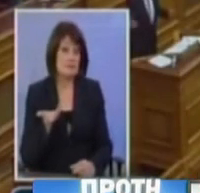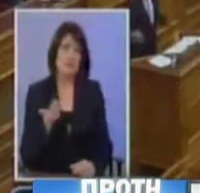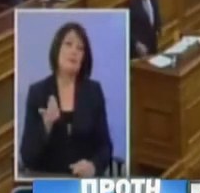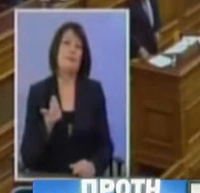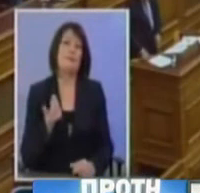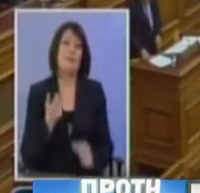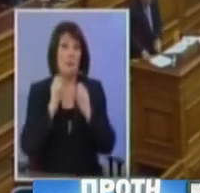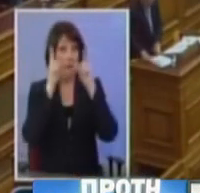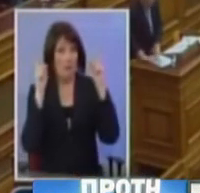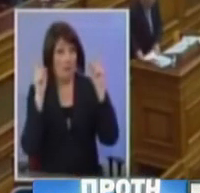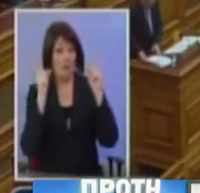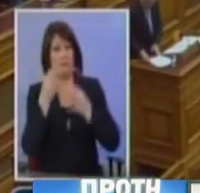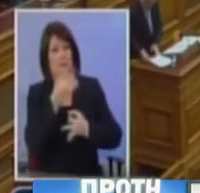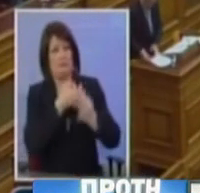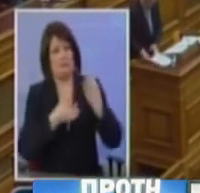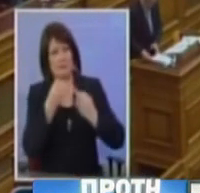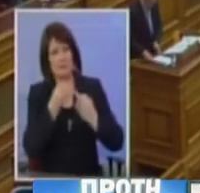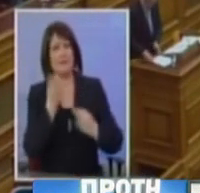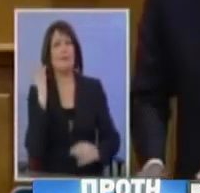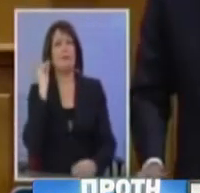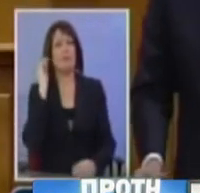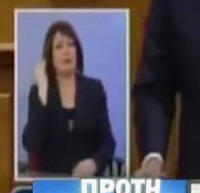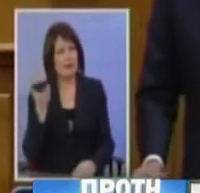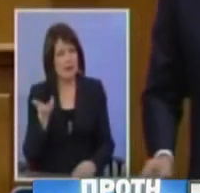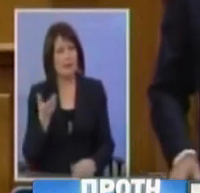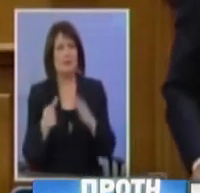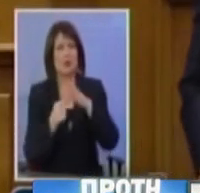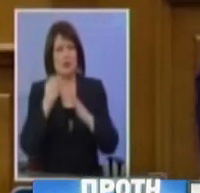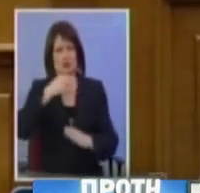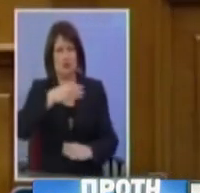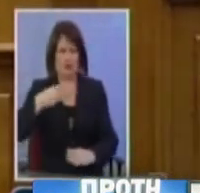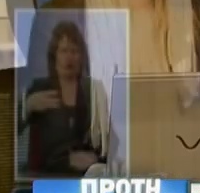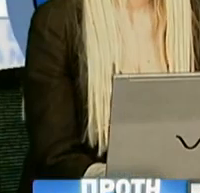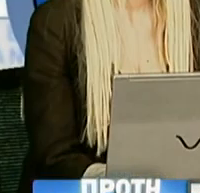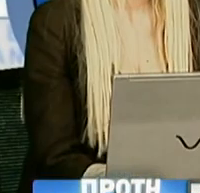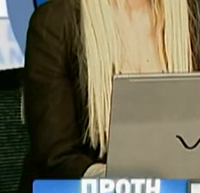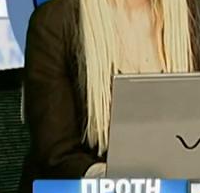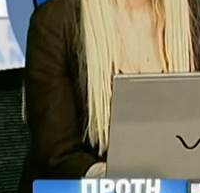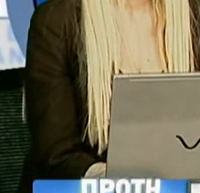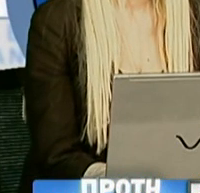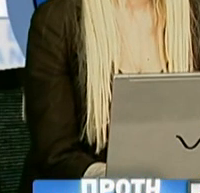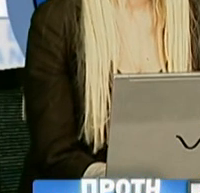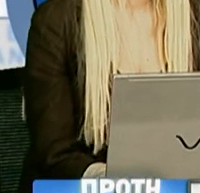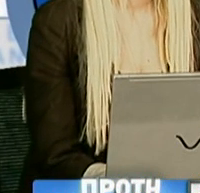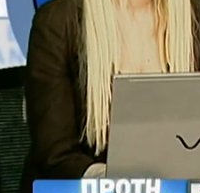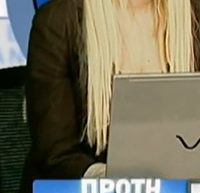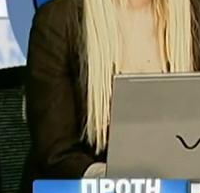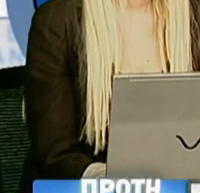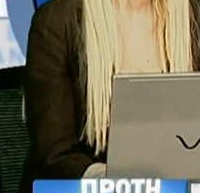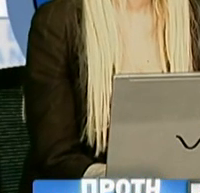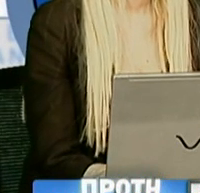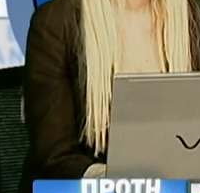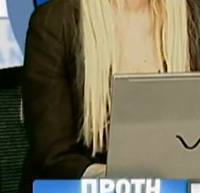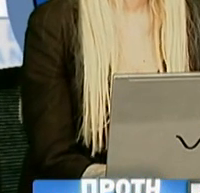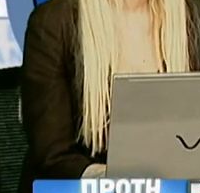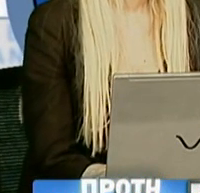έκπληκτος άκουσα τον πρόεδρο, τον κύριο Τσίπρα, να μιλά για... Ακούσαμε λοιπόν και την